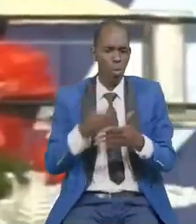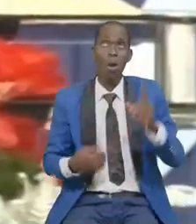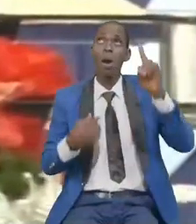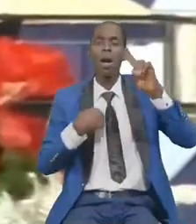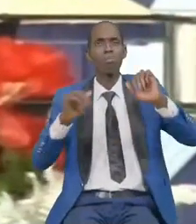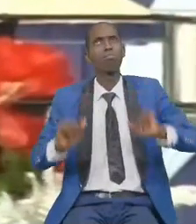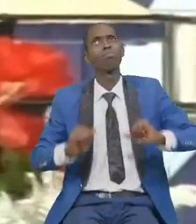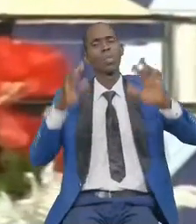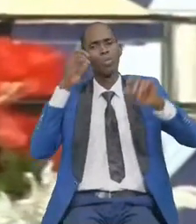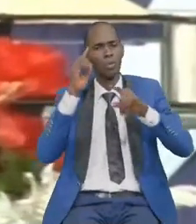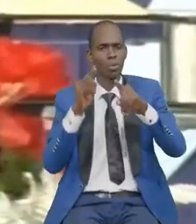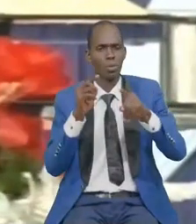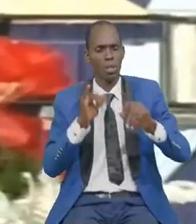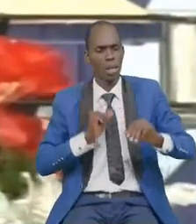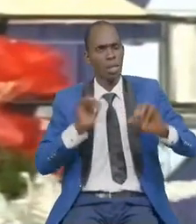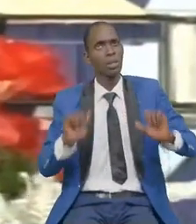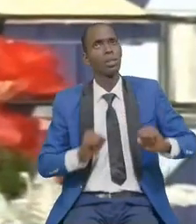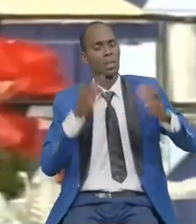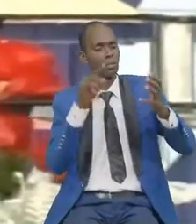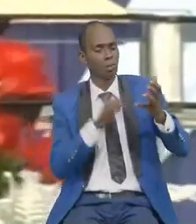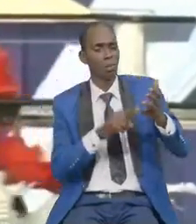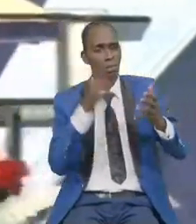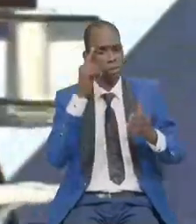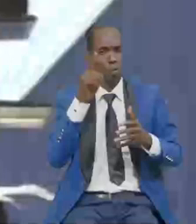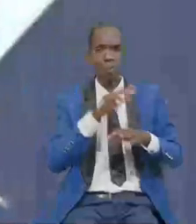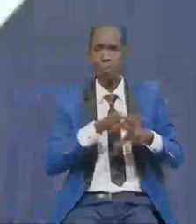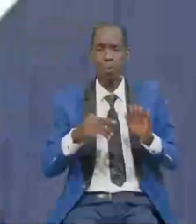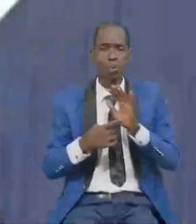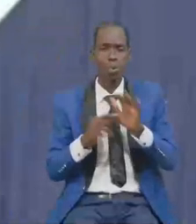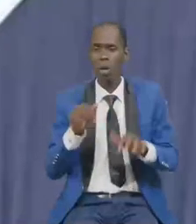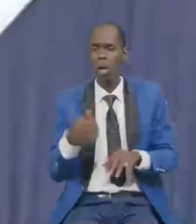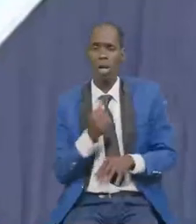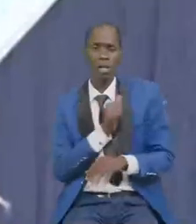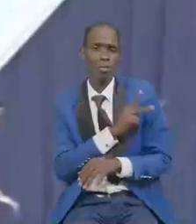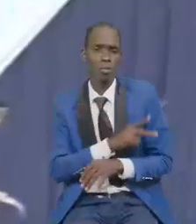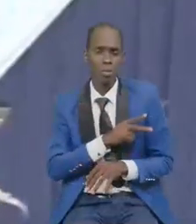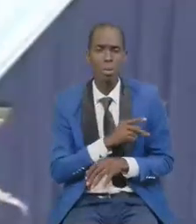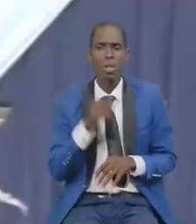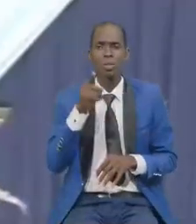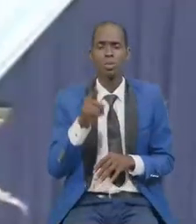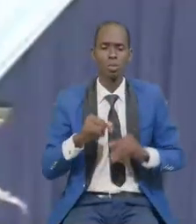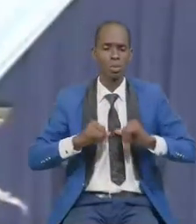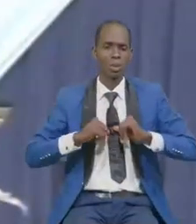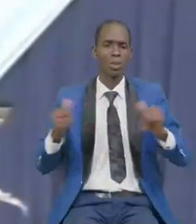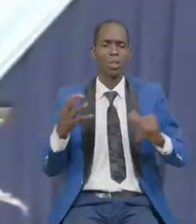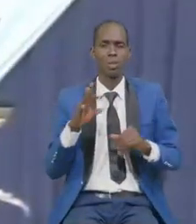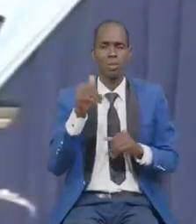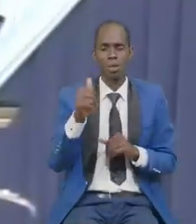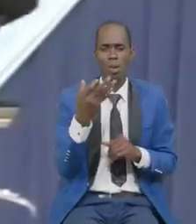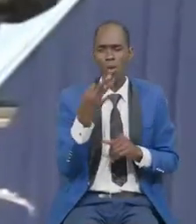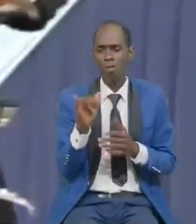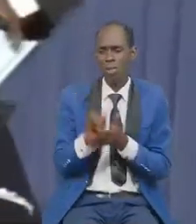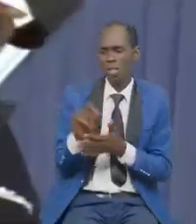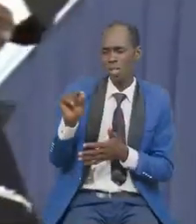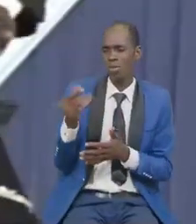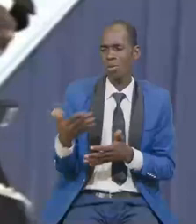toi, et tu ne me manifestes aucune gratitude, et tu n'arrives pas à te renoncer à toi, te priver de cette petite chose, tu n'es pas digne de